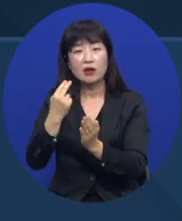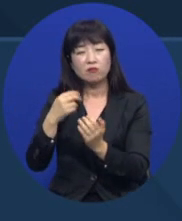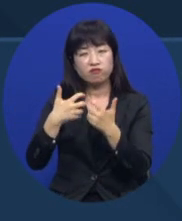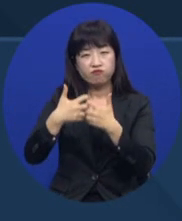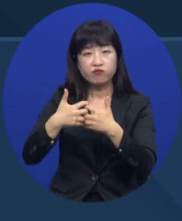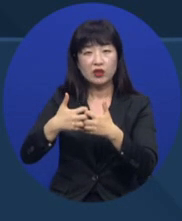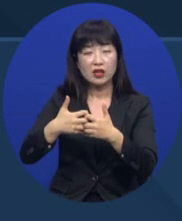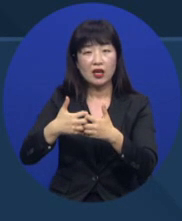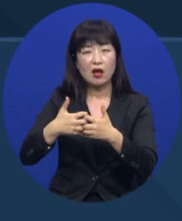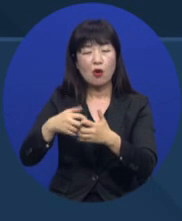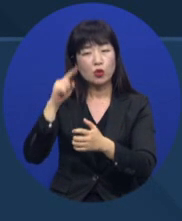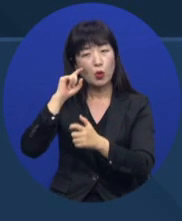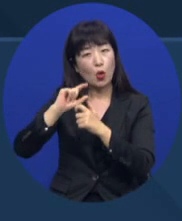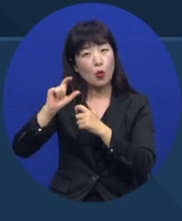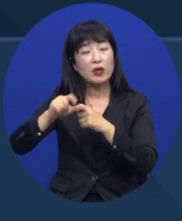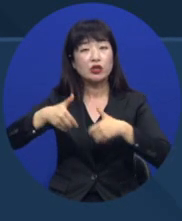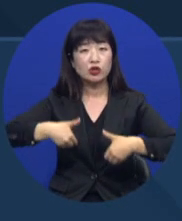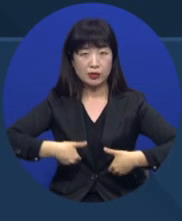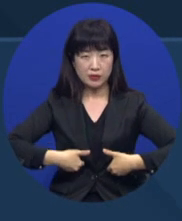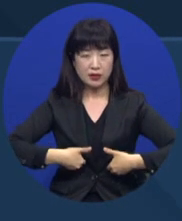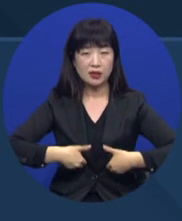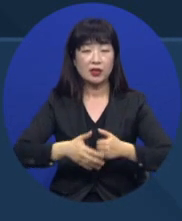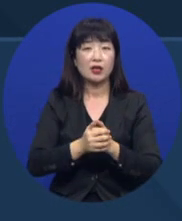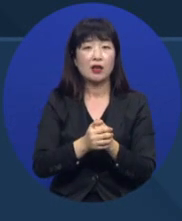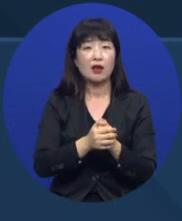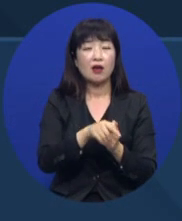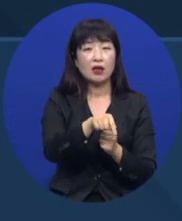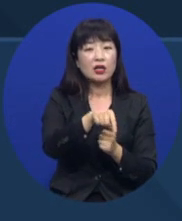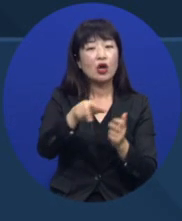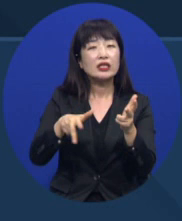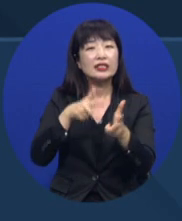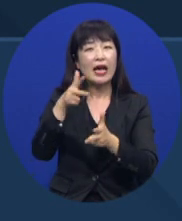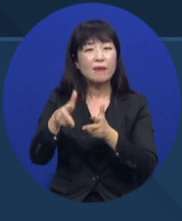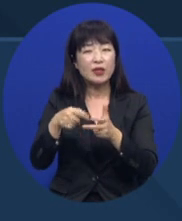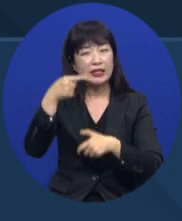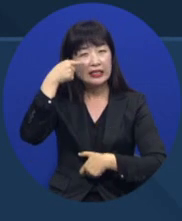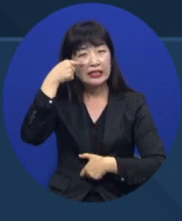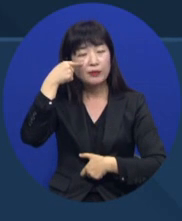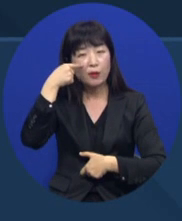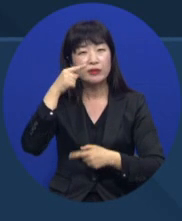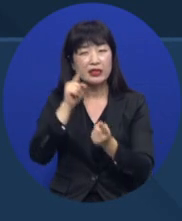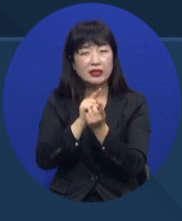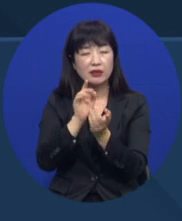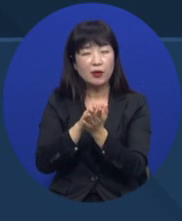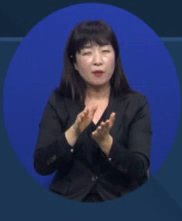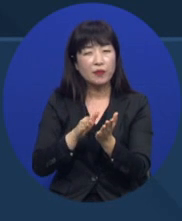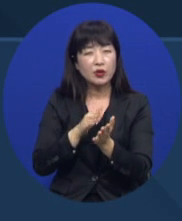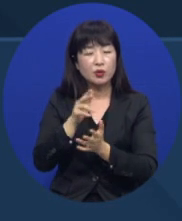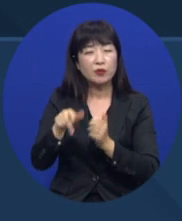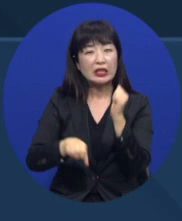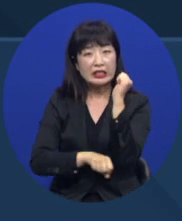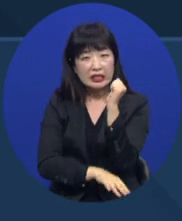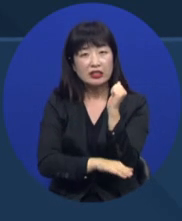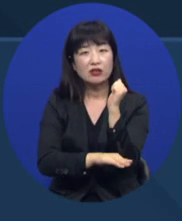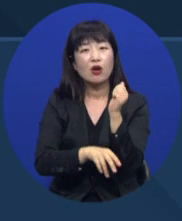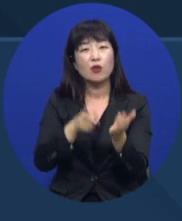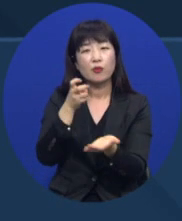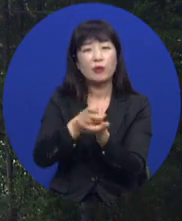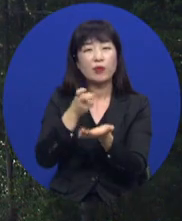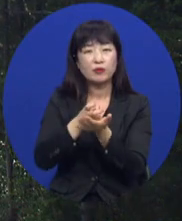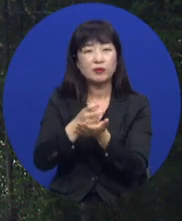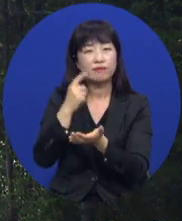를 고민을 하고 있는데요 이런 사업들을 을 시범적으로 시행할 수 있는 그런 근거 조항들이 마련될 것